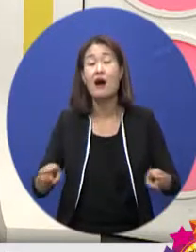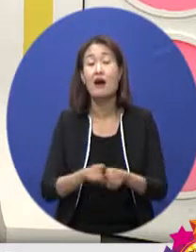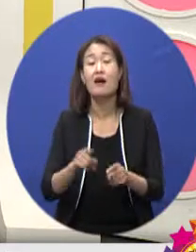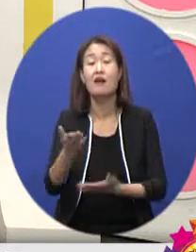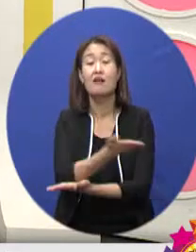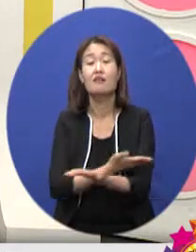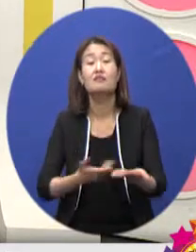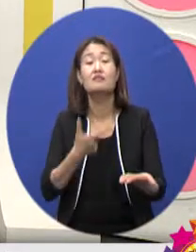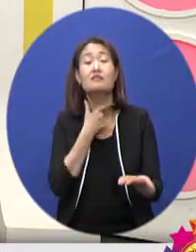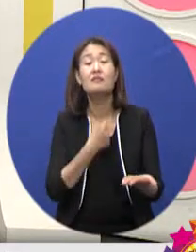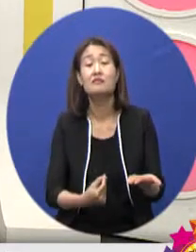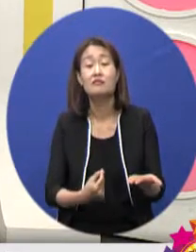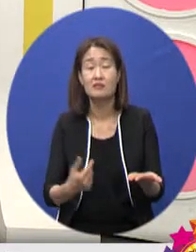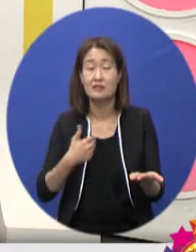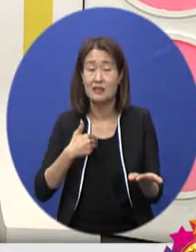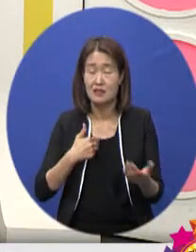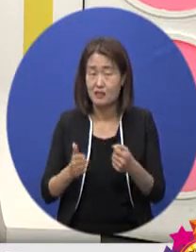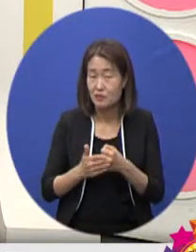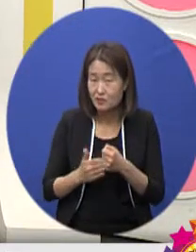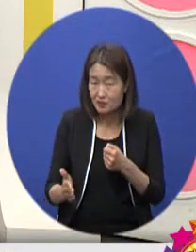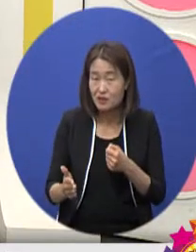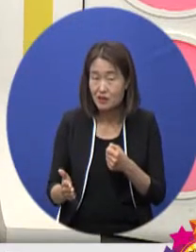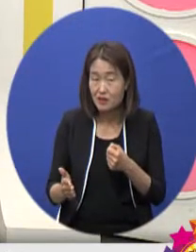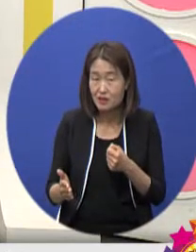나누고 싶으세요? 예, 저 때문에